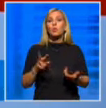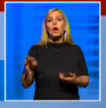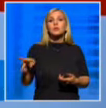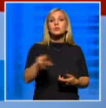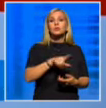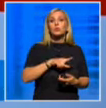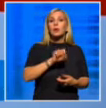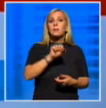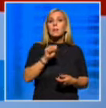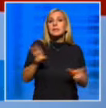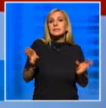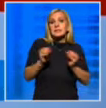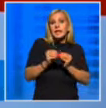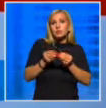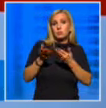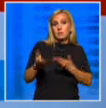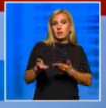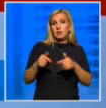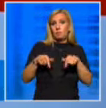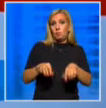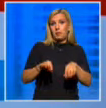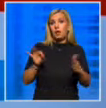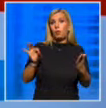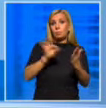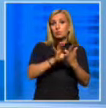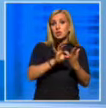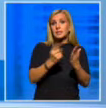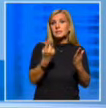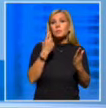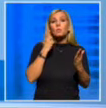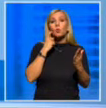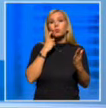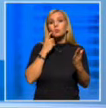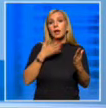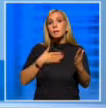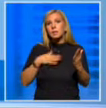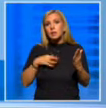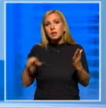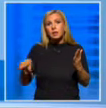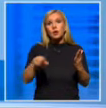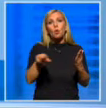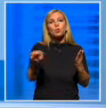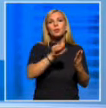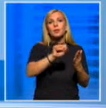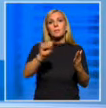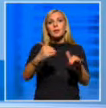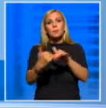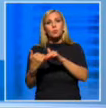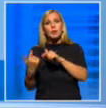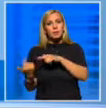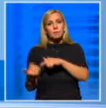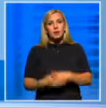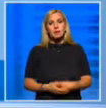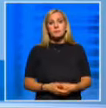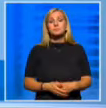партия застана до вас? Ако в момента на мишената ви е само Борисов, имате ли подкрепа от другите? Или сте сами в тази битка?